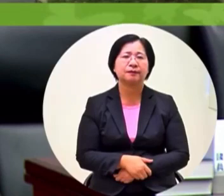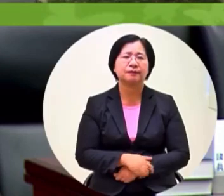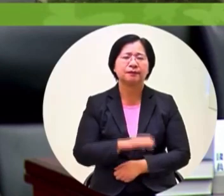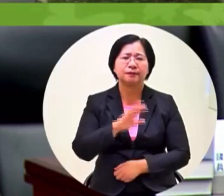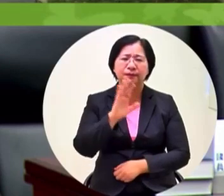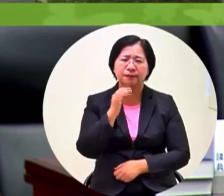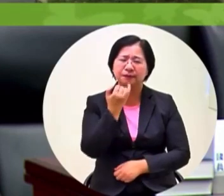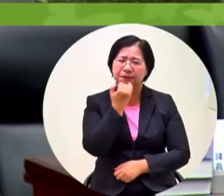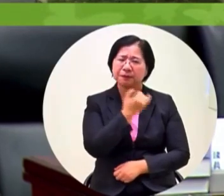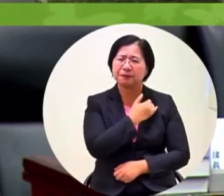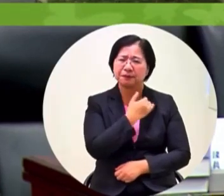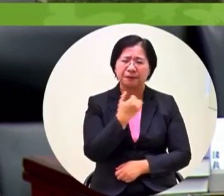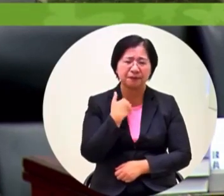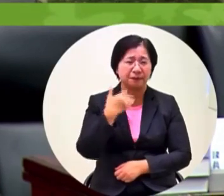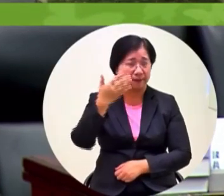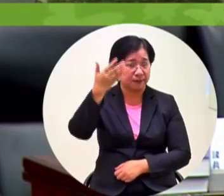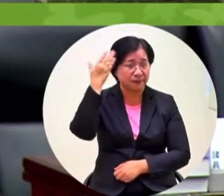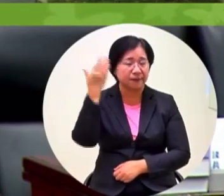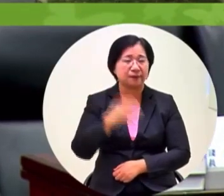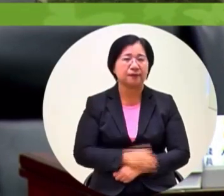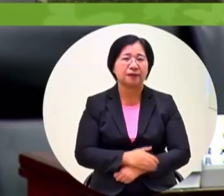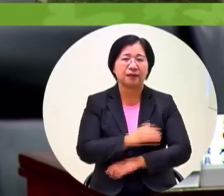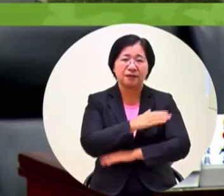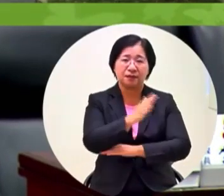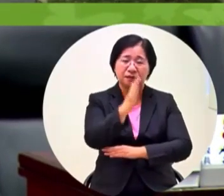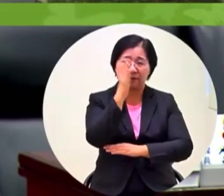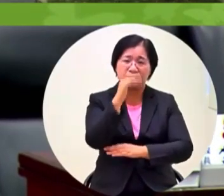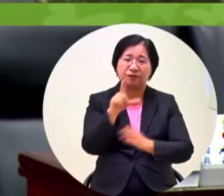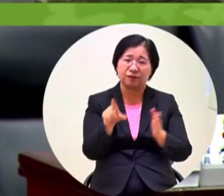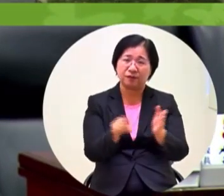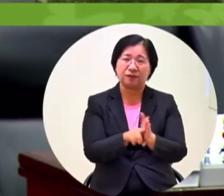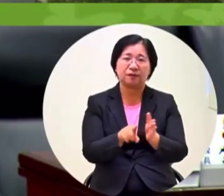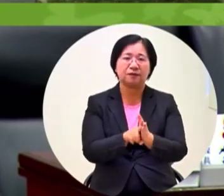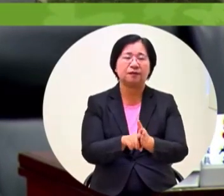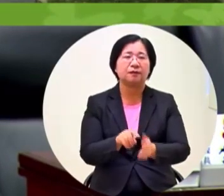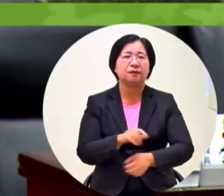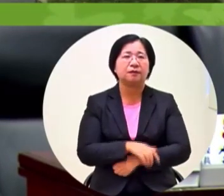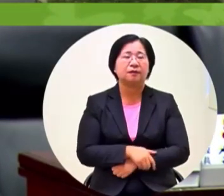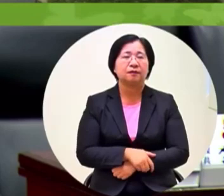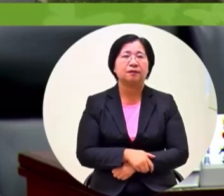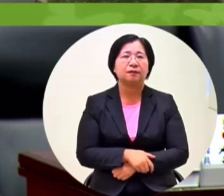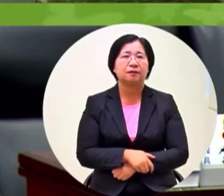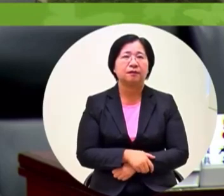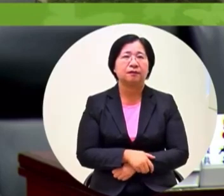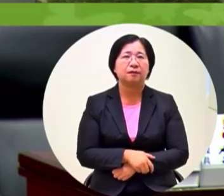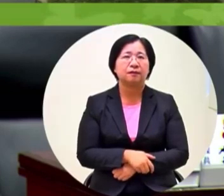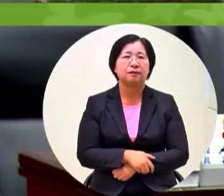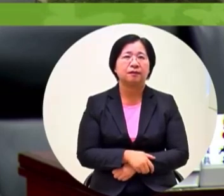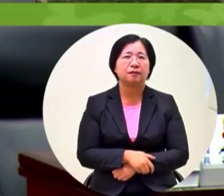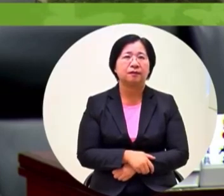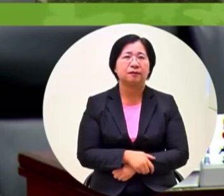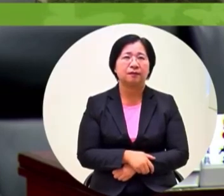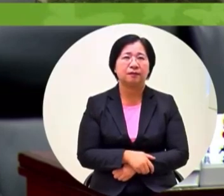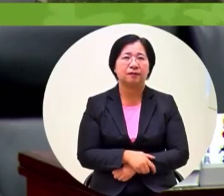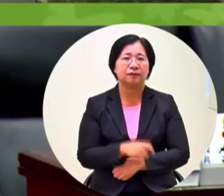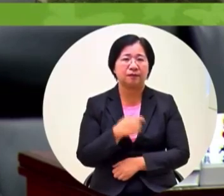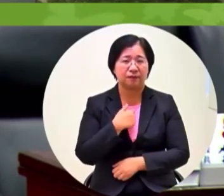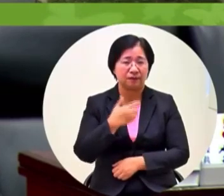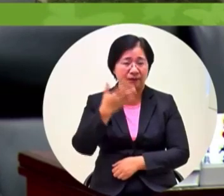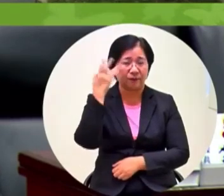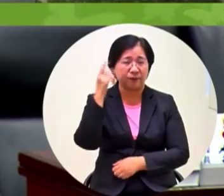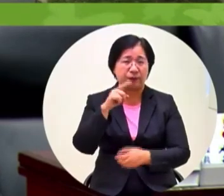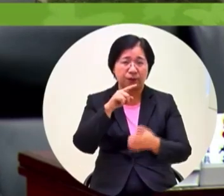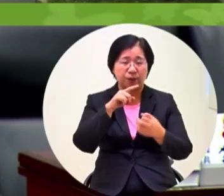啊，当初县政府的时代咧，我应该是啊，咱的较早咱的余正贤县